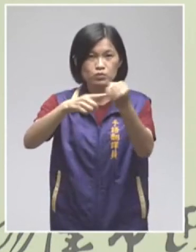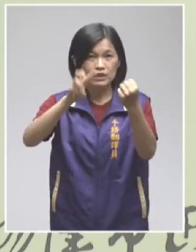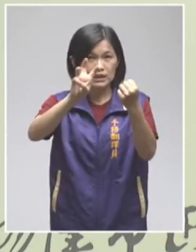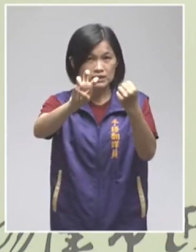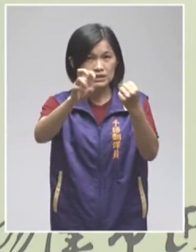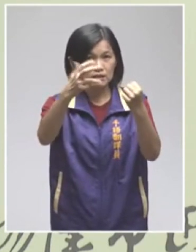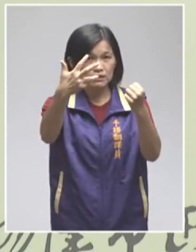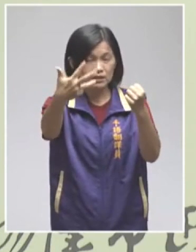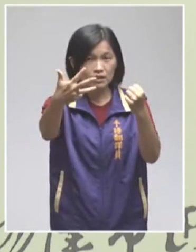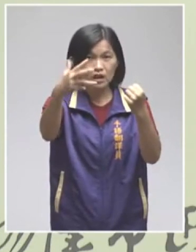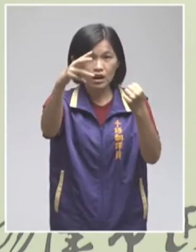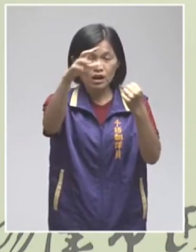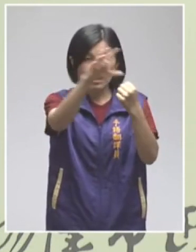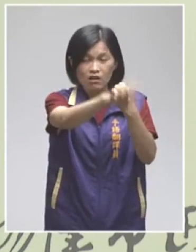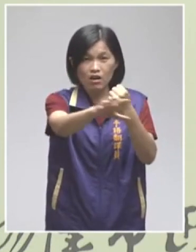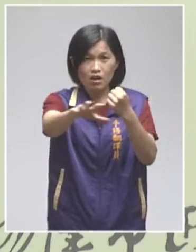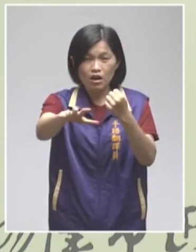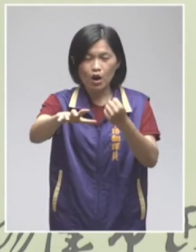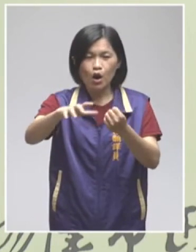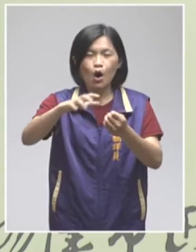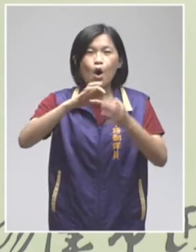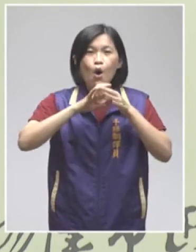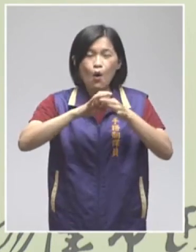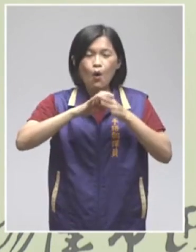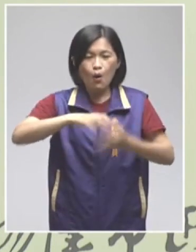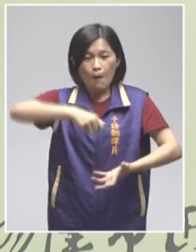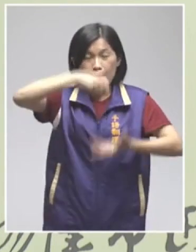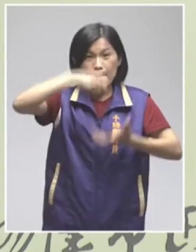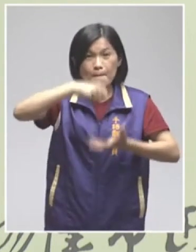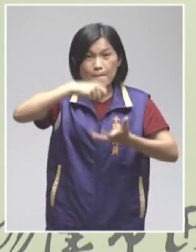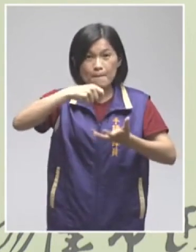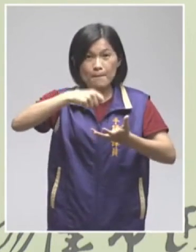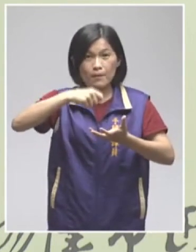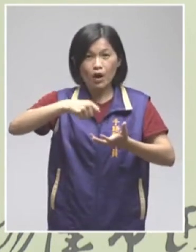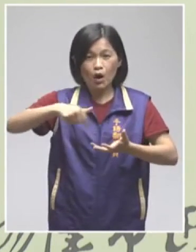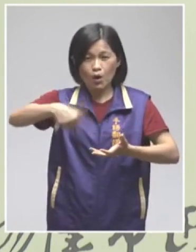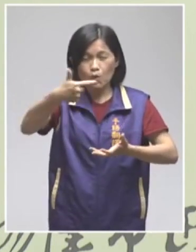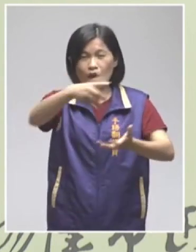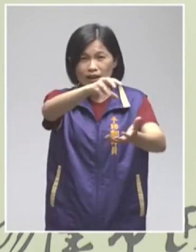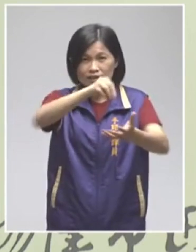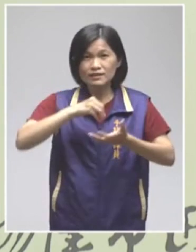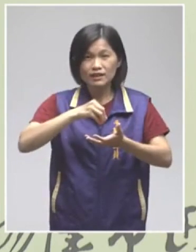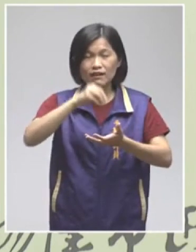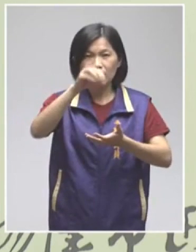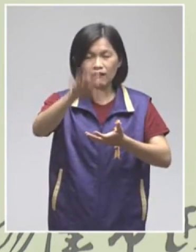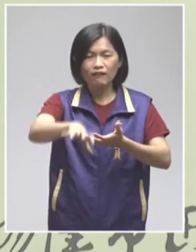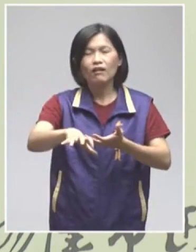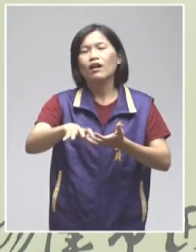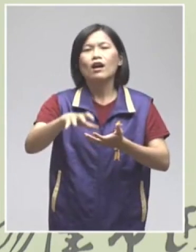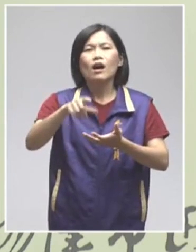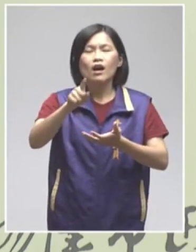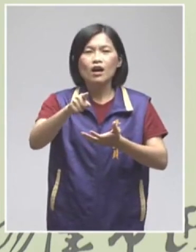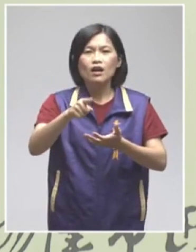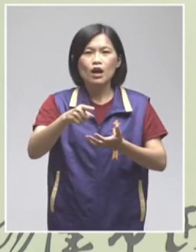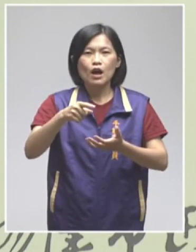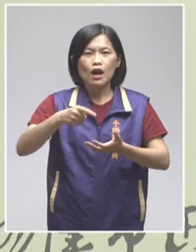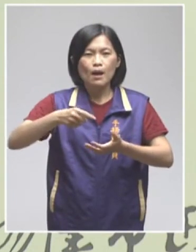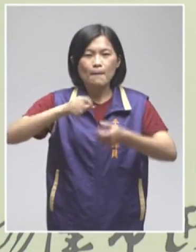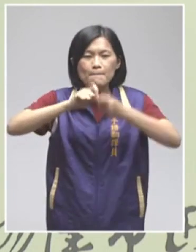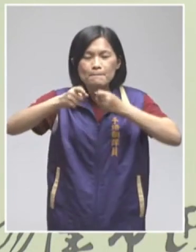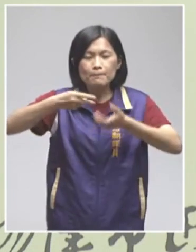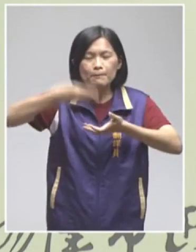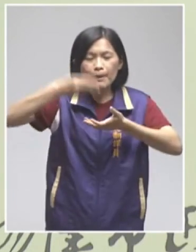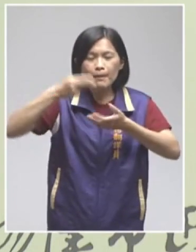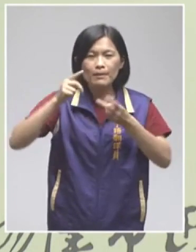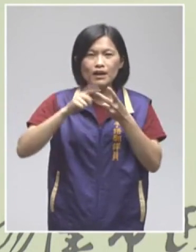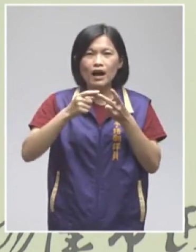的关怀包得来书来领取你的关怀包。那里面啊有泡面啊，有